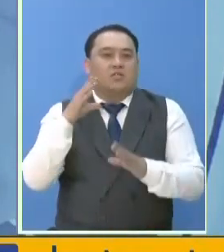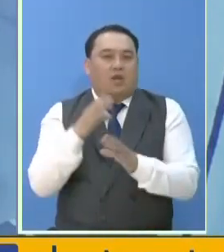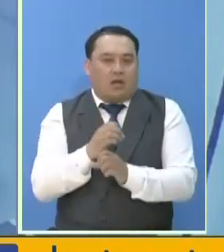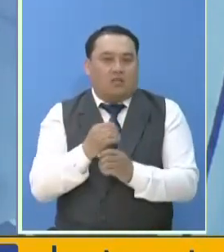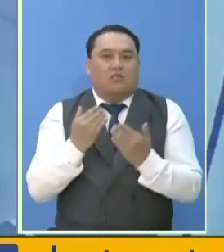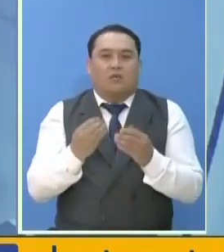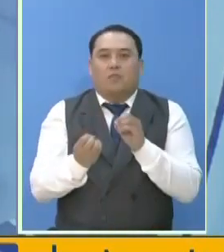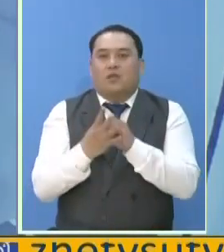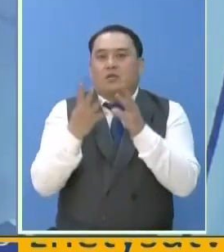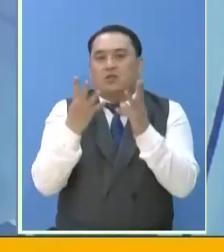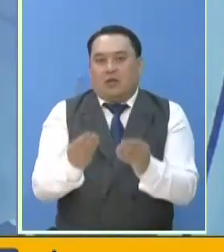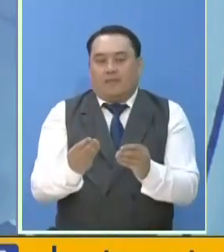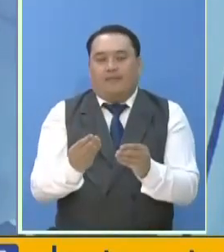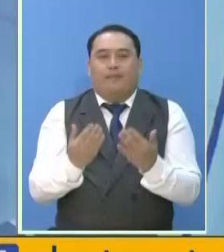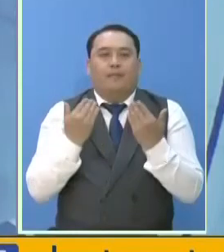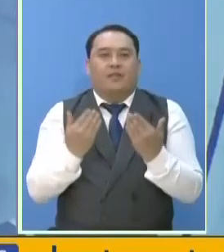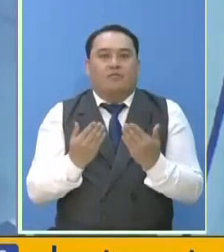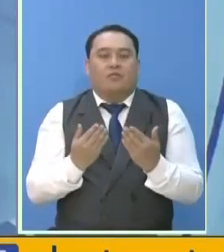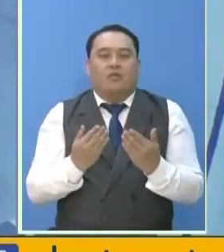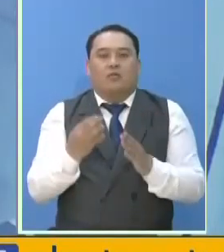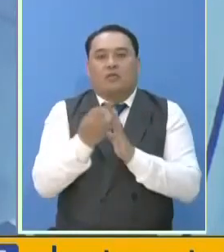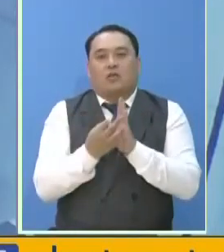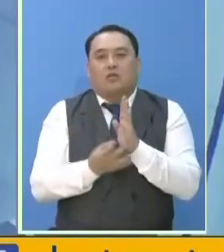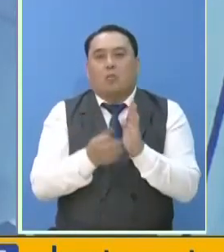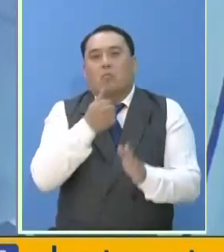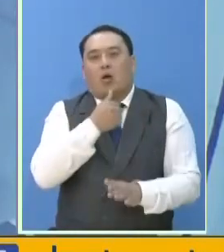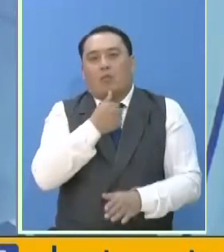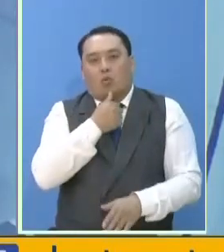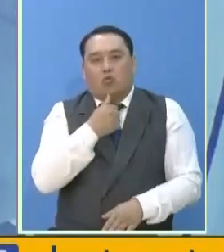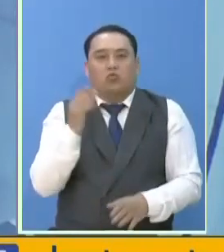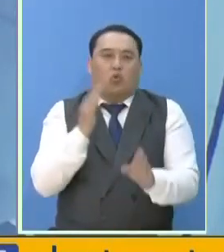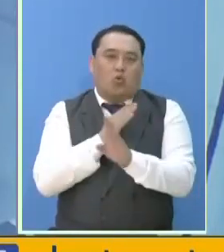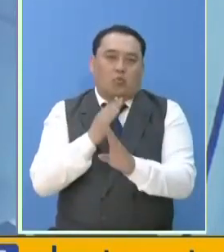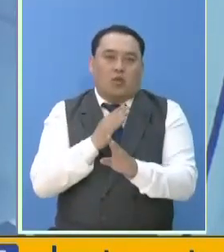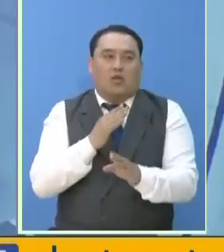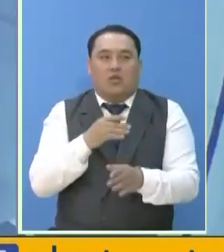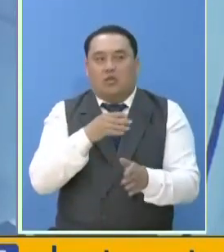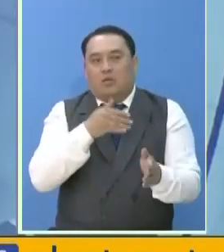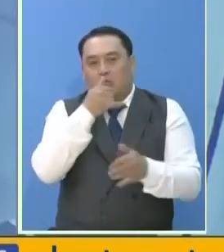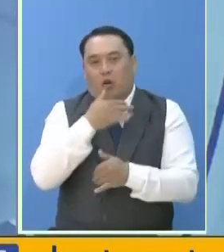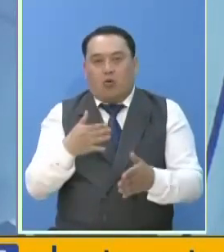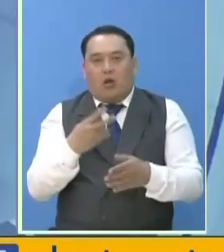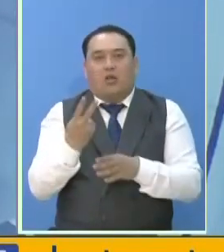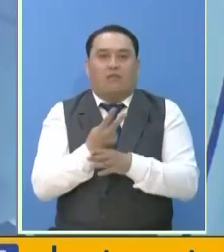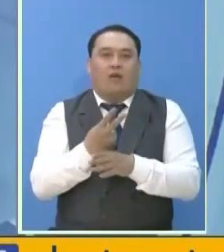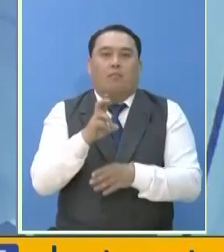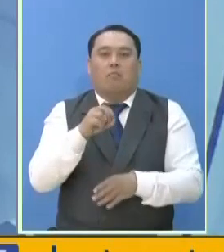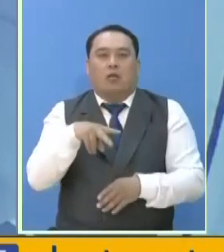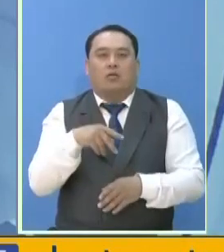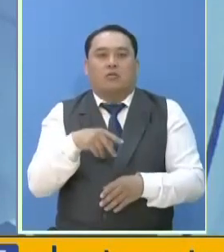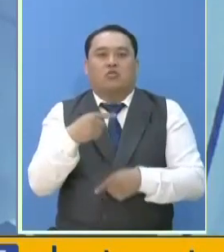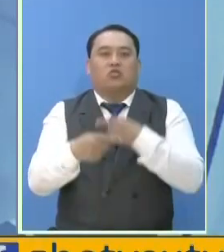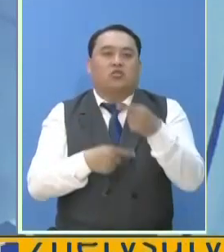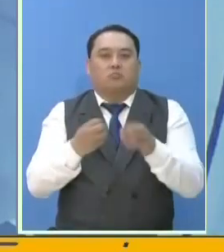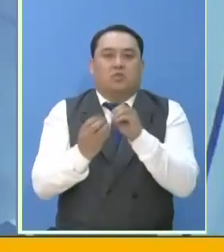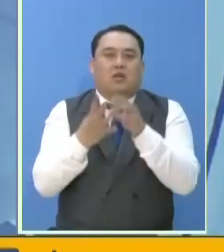время всего 15 дней. Сегодня я зашла на тест, попробовала, испытала судьбу. Я тест не прошла, у меня 1-2 балла не хватило. Я могу ровно